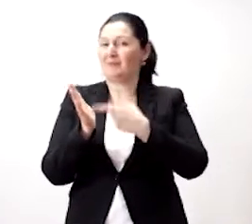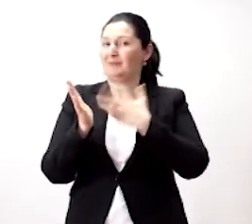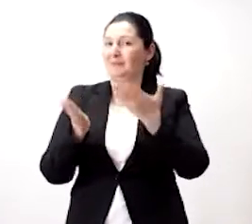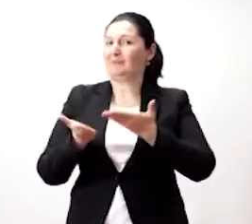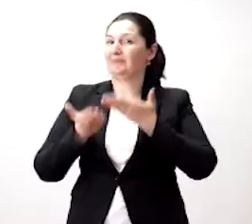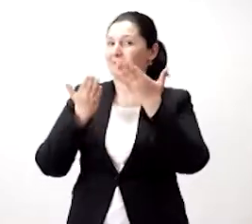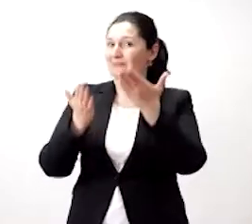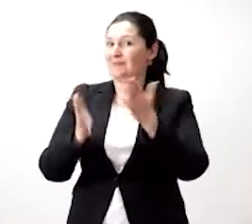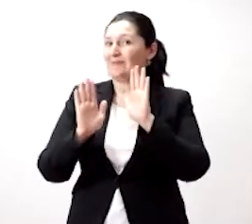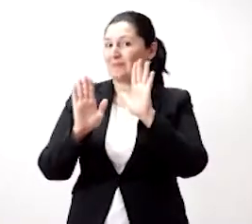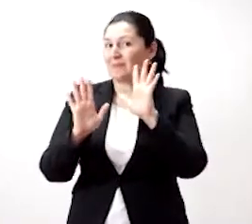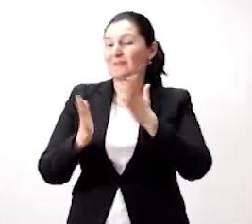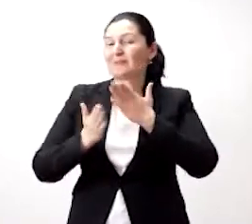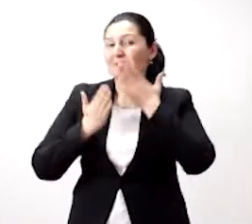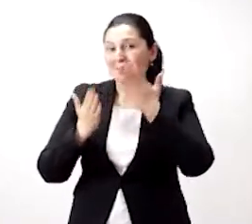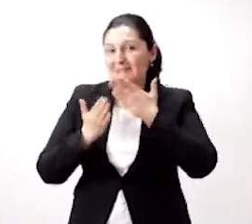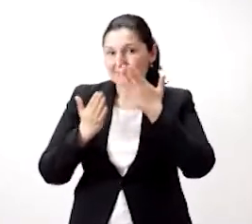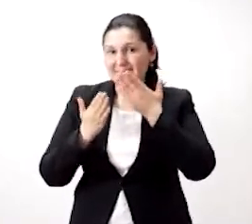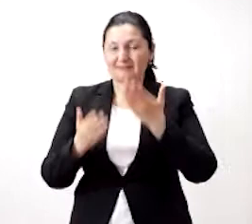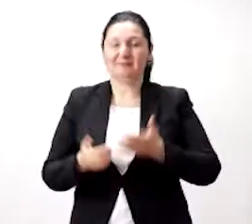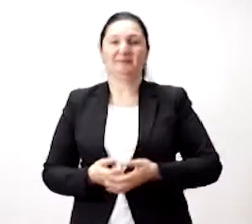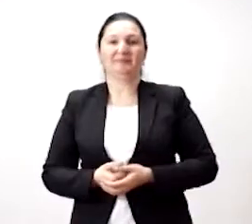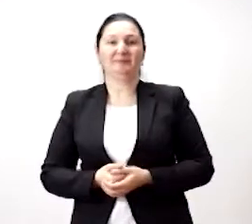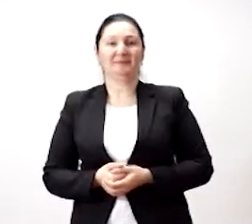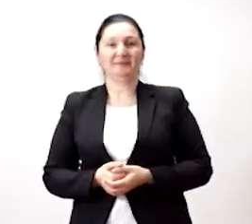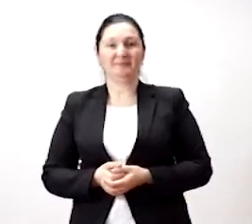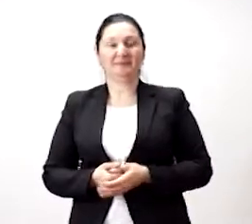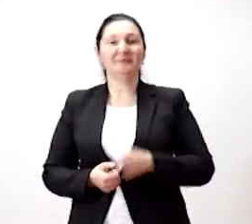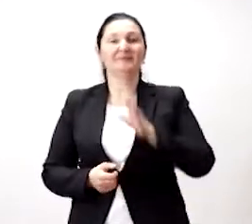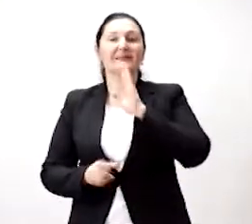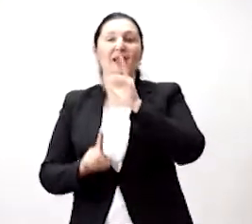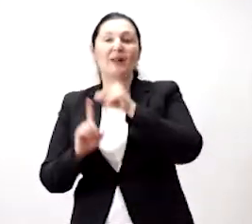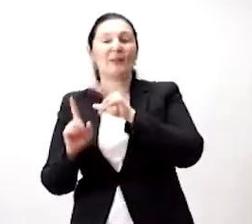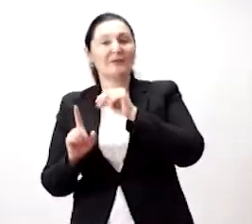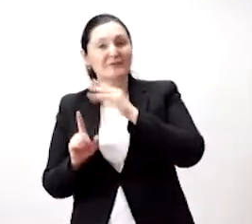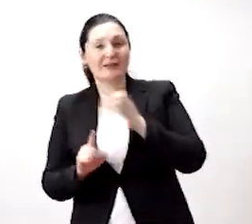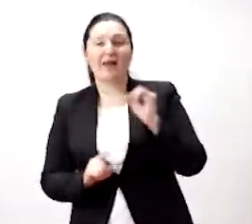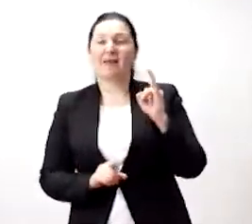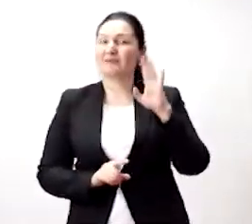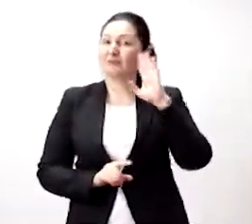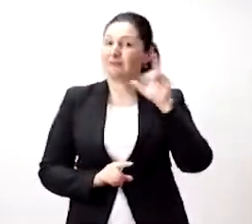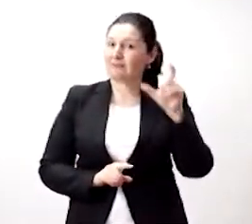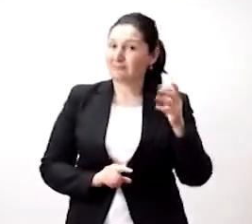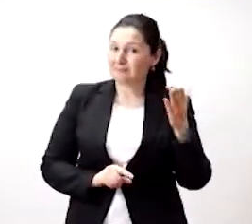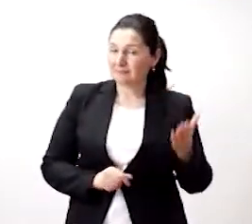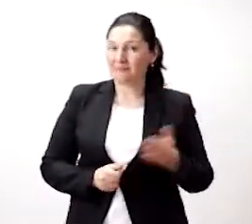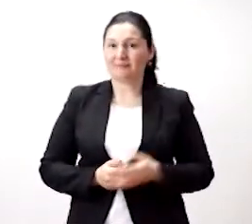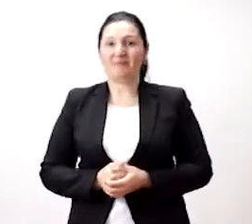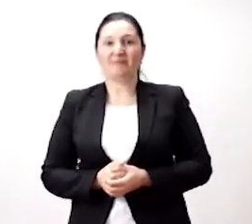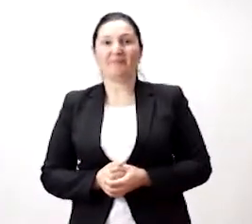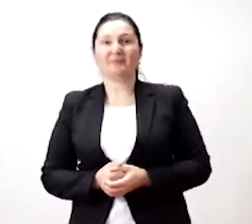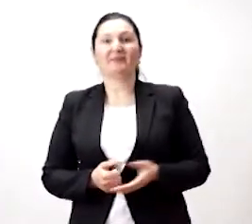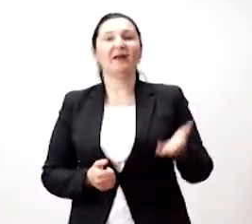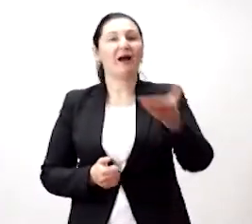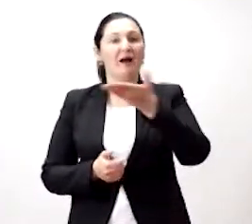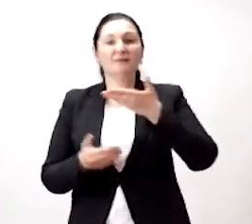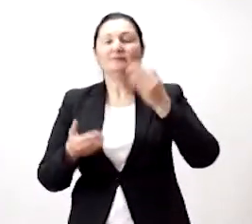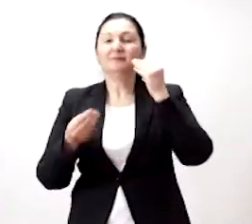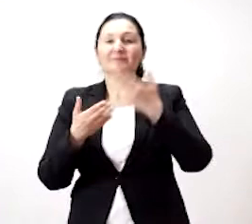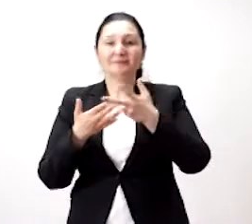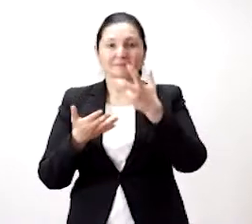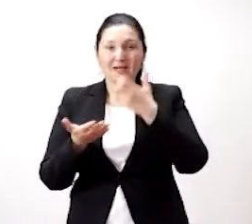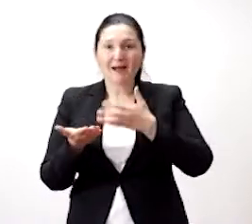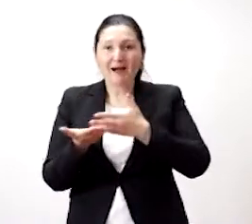шумо шинос мекунем. Лола Ҷон, Азиз Ҷон, кани аз ҳамин